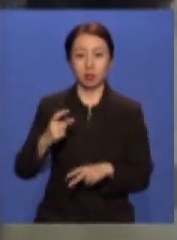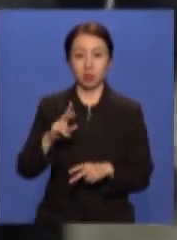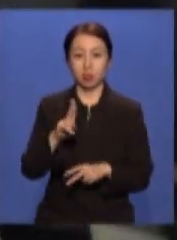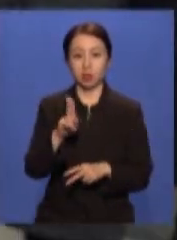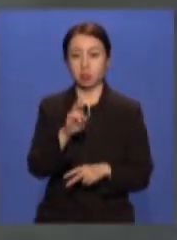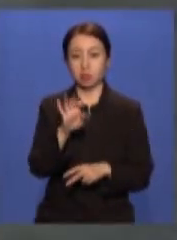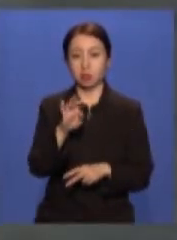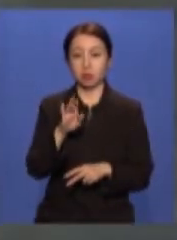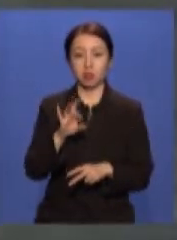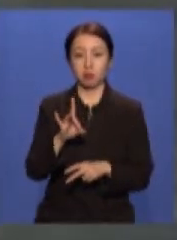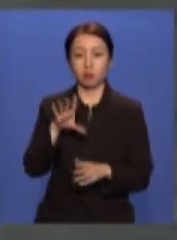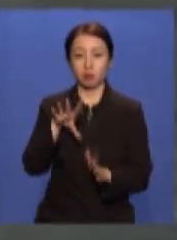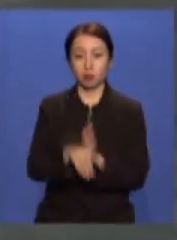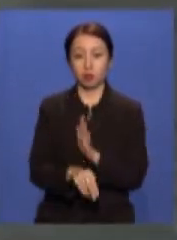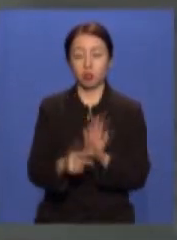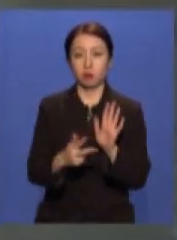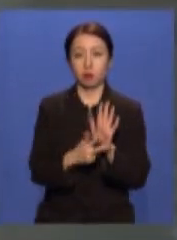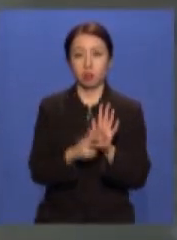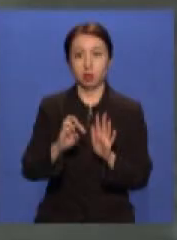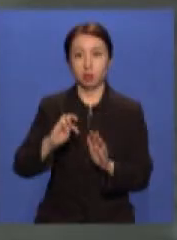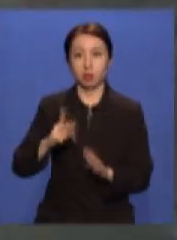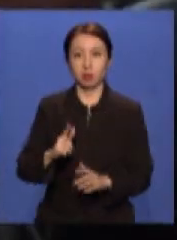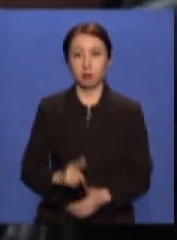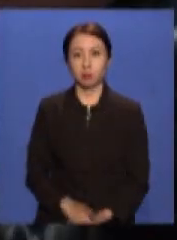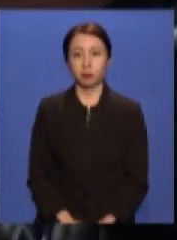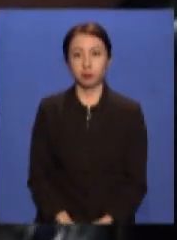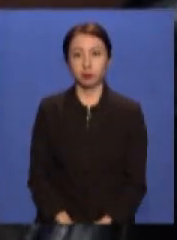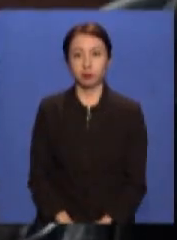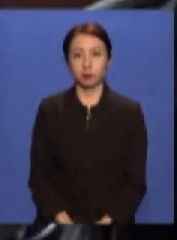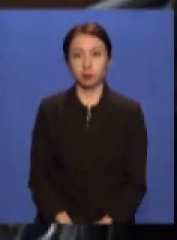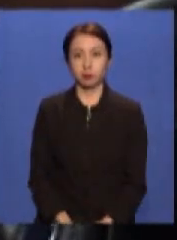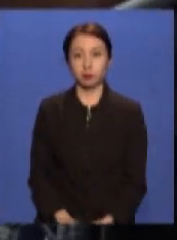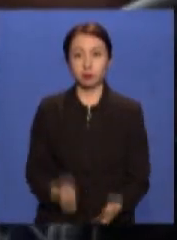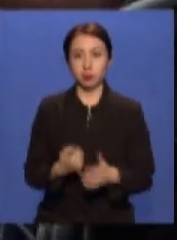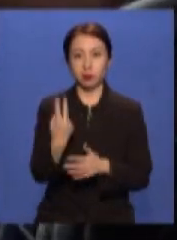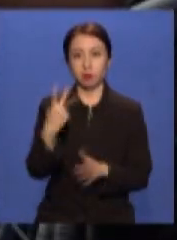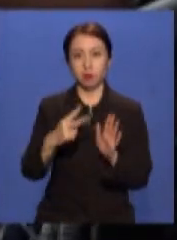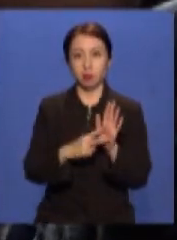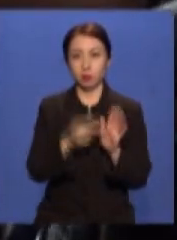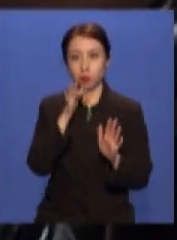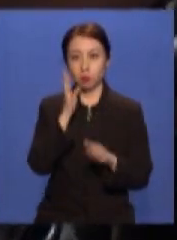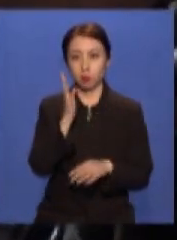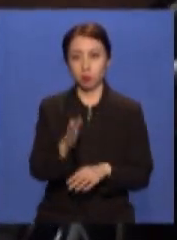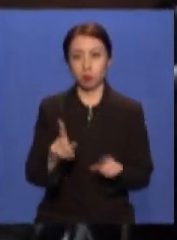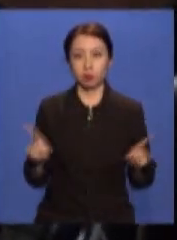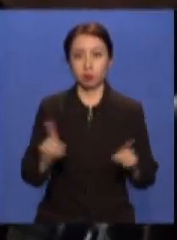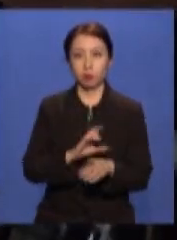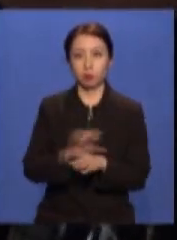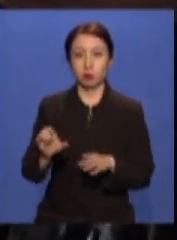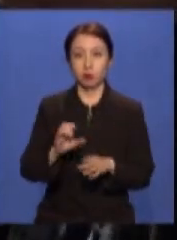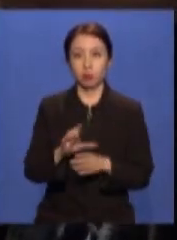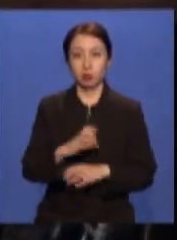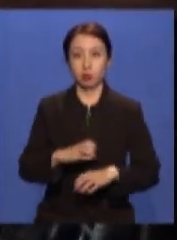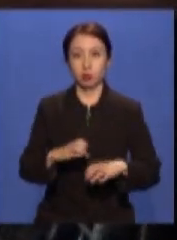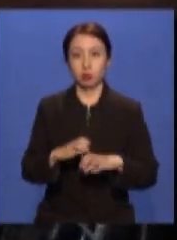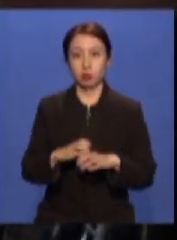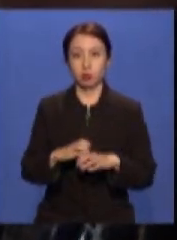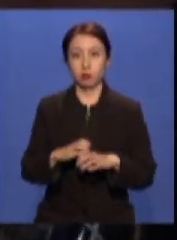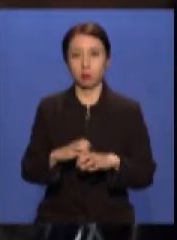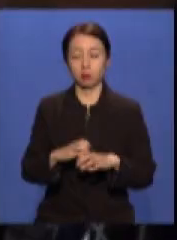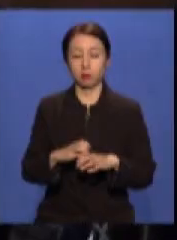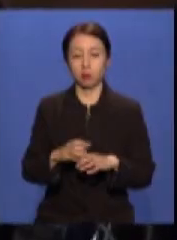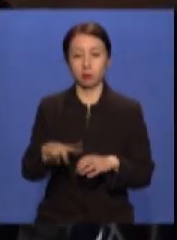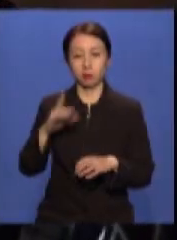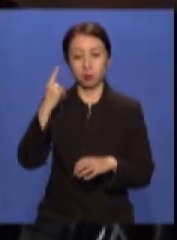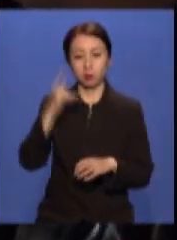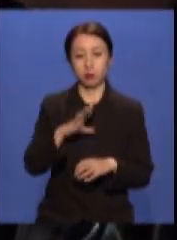зоны Кызылжар. Вложено 8 миллиардов тенге. До 2027 года мы придем к тому, что будем производить мебель из той ТСП, которая здесь производится. На